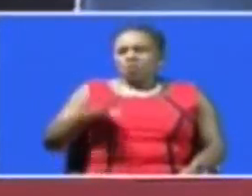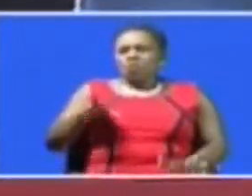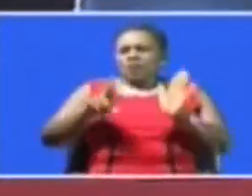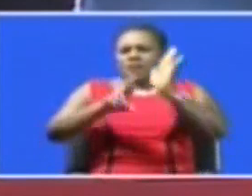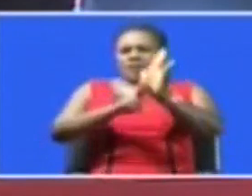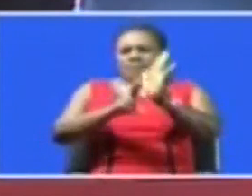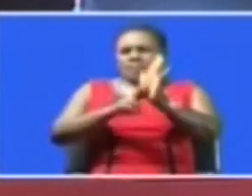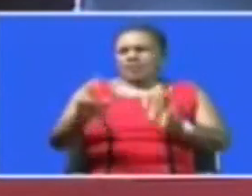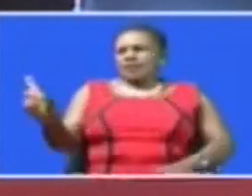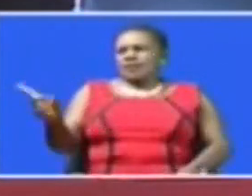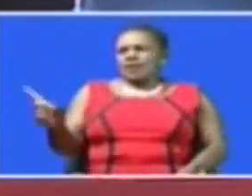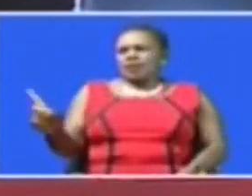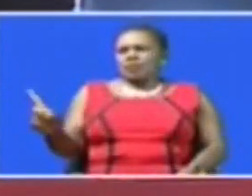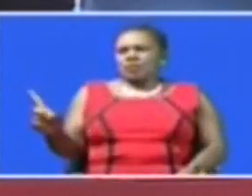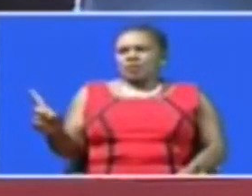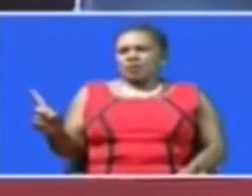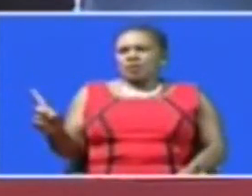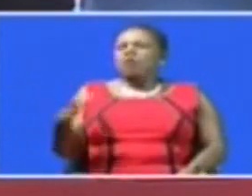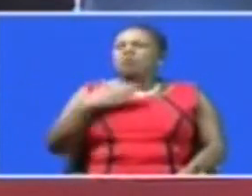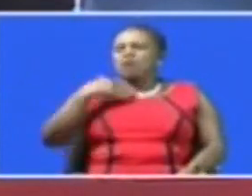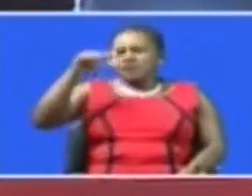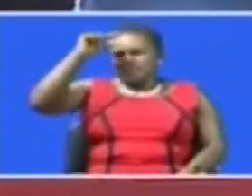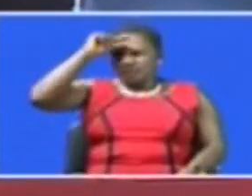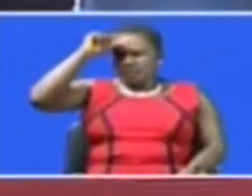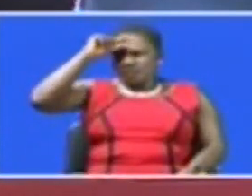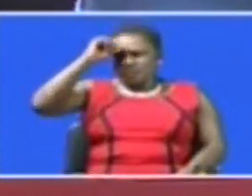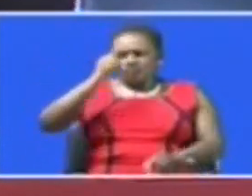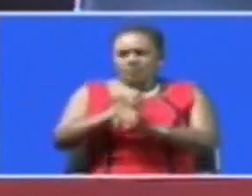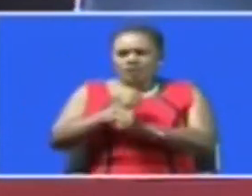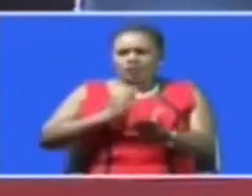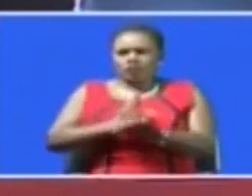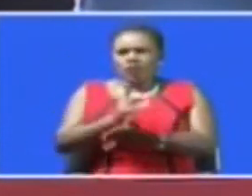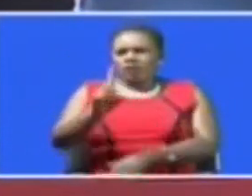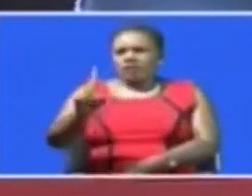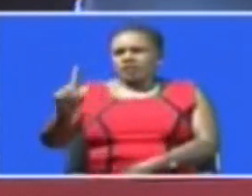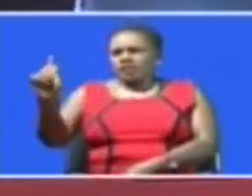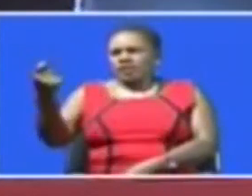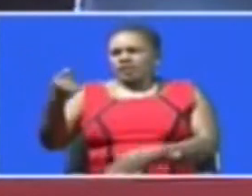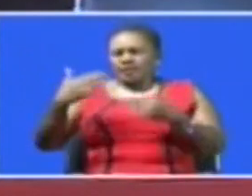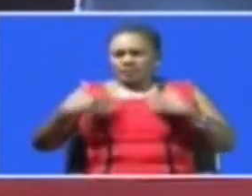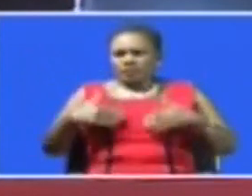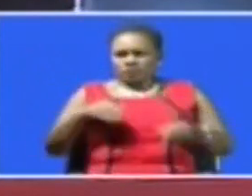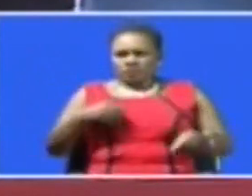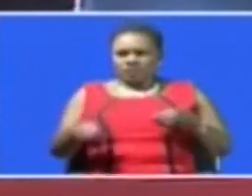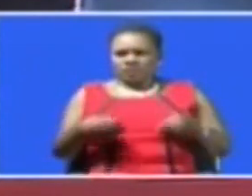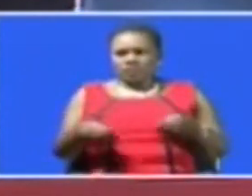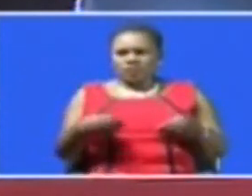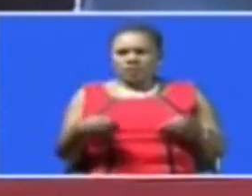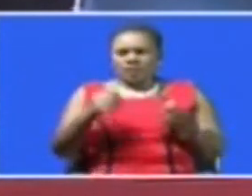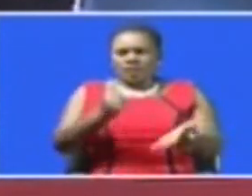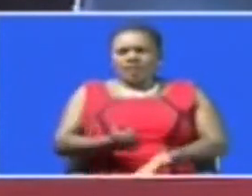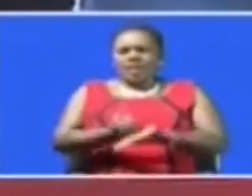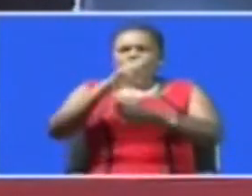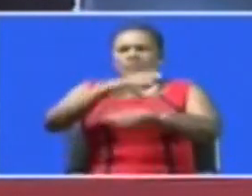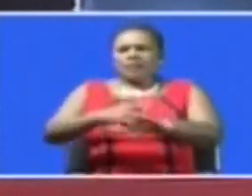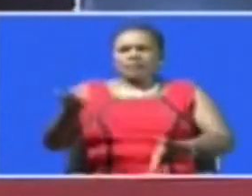Mwakilishi wa kike katika kaunti ya Nairobi, Esther Pasaris, ameitaka serikali kuhakikisha kwamba kila Mkenya, hasa wanaoishi na ulemavu,